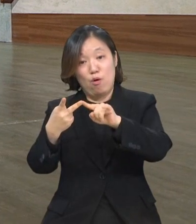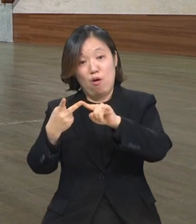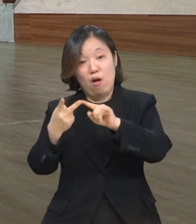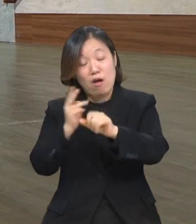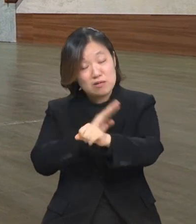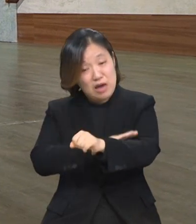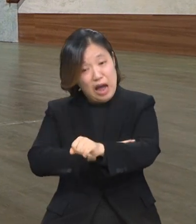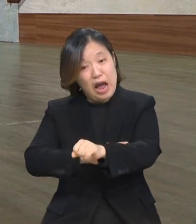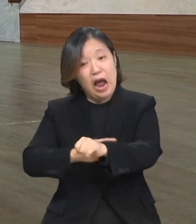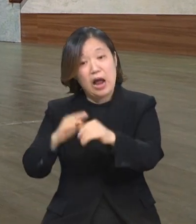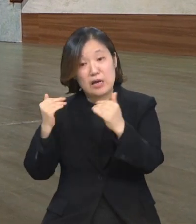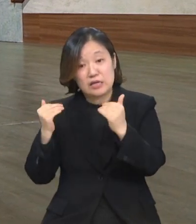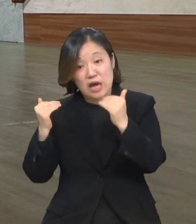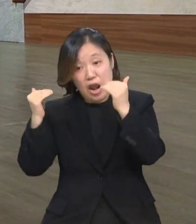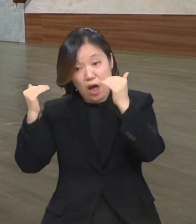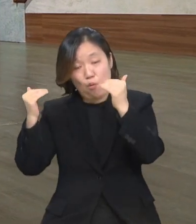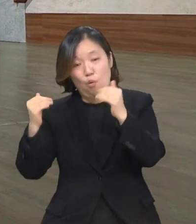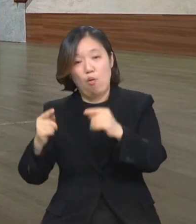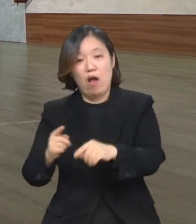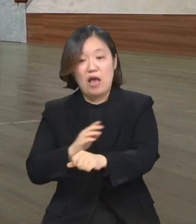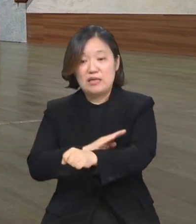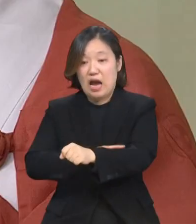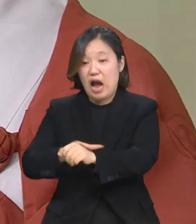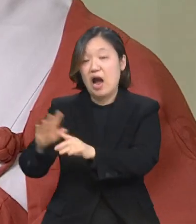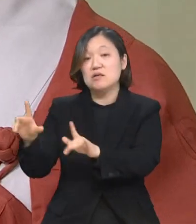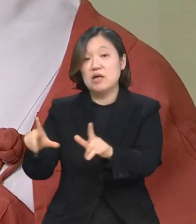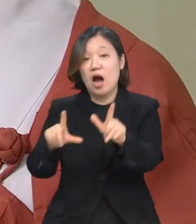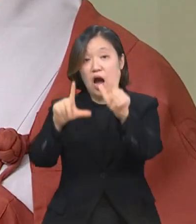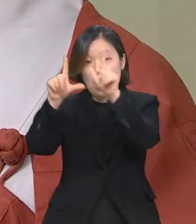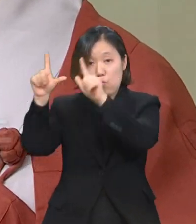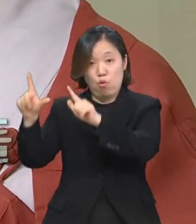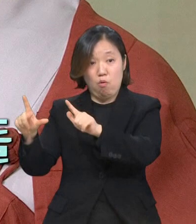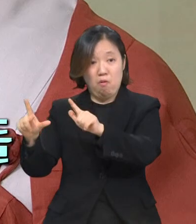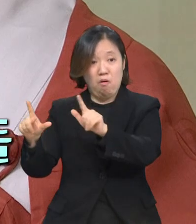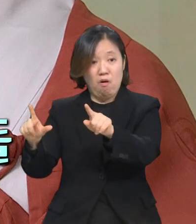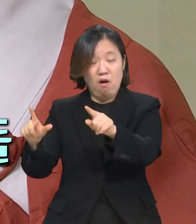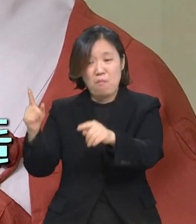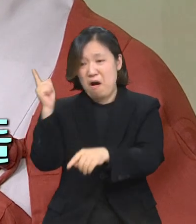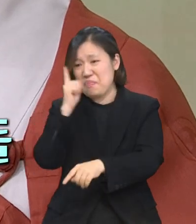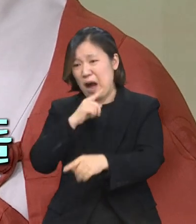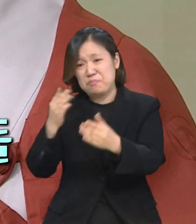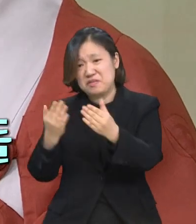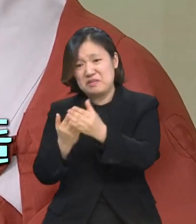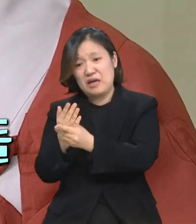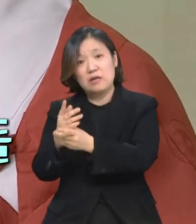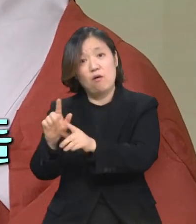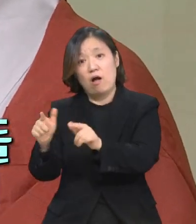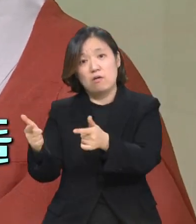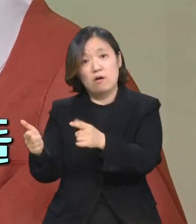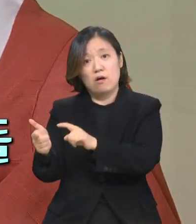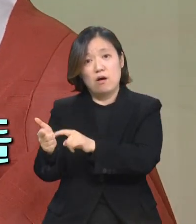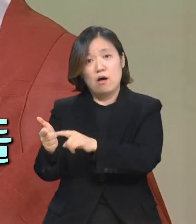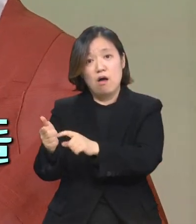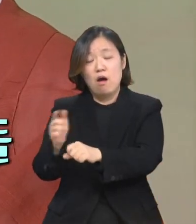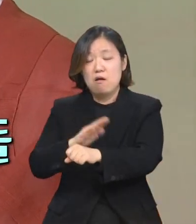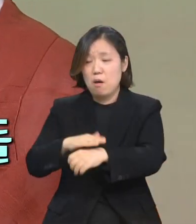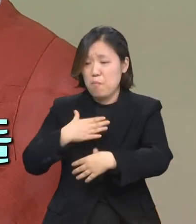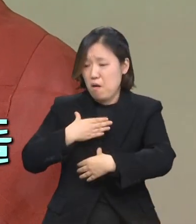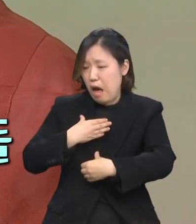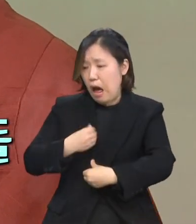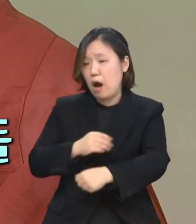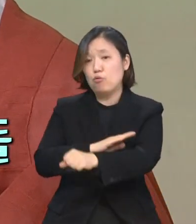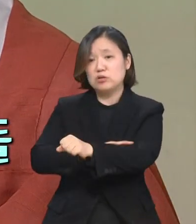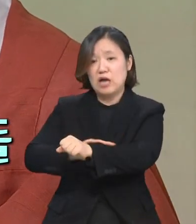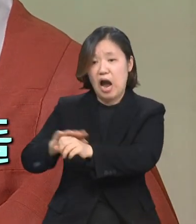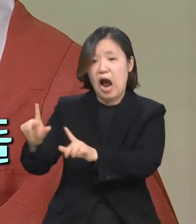한결같이 잘 자라고 잘 크고 큰 별 탈 없이 무탈하게 편안하게